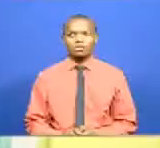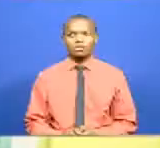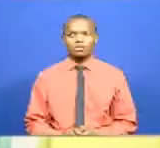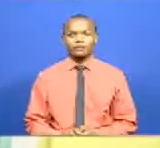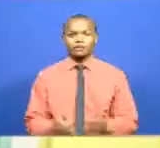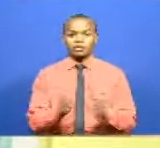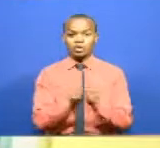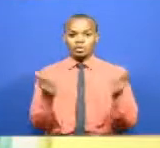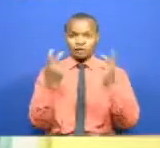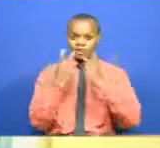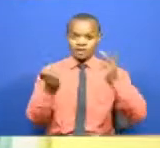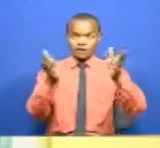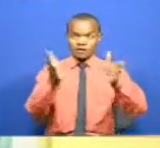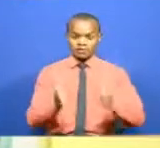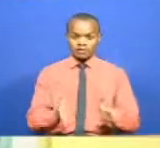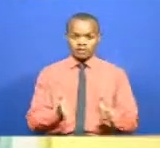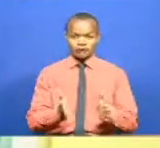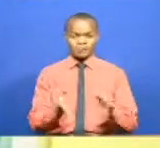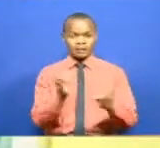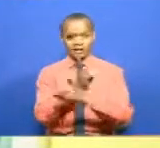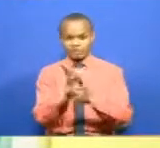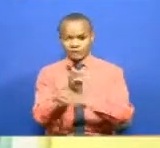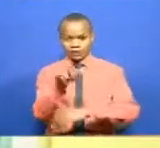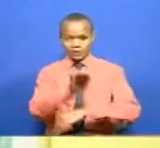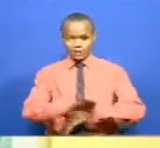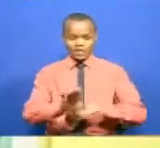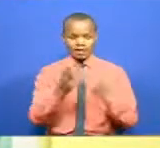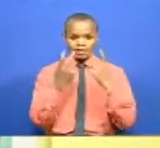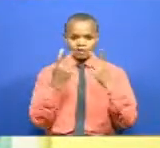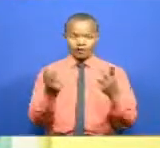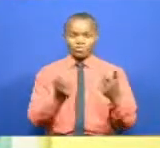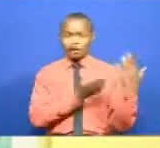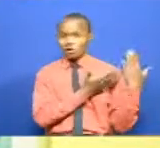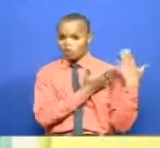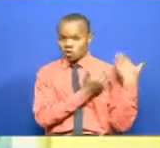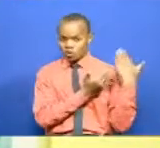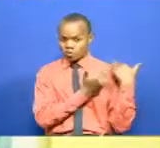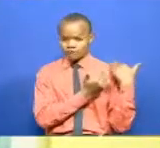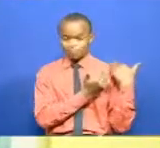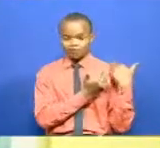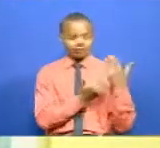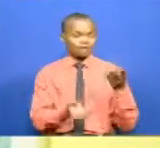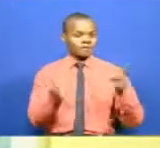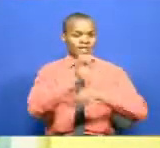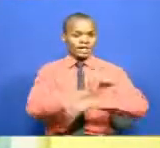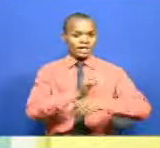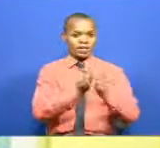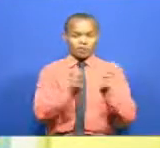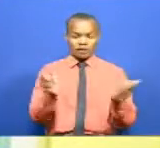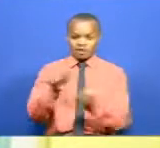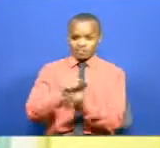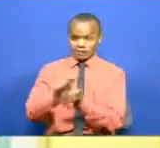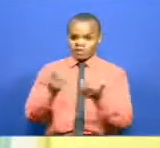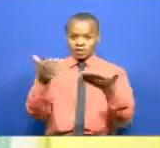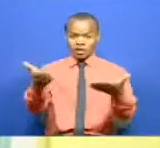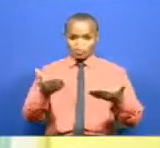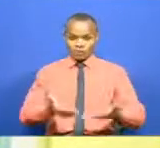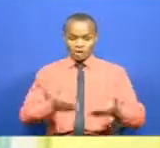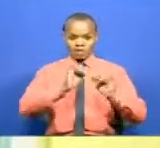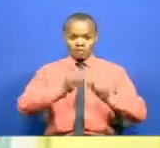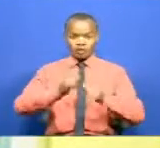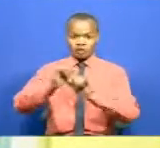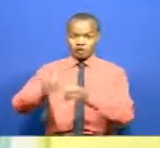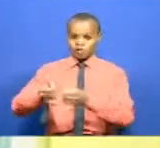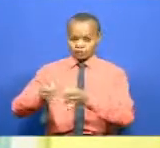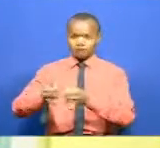Barabara kabisa mpenzi mtazamaji popote palo lipo natumai kwamba Ijumaa yako inakwendea vema. Karibu sana kwenye taarifa za